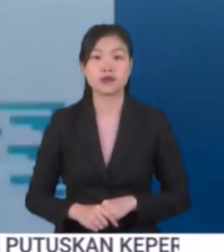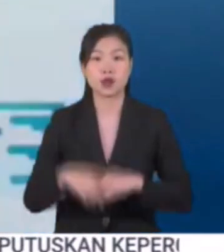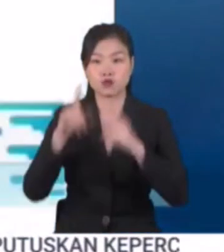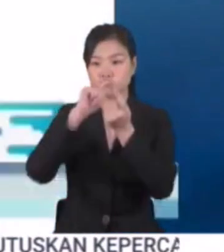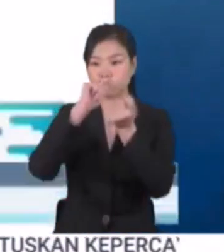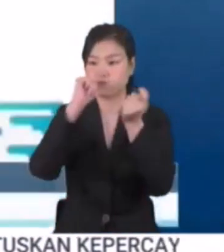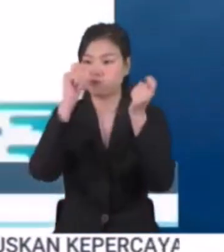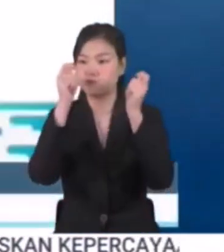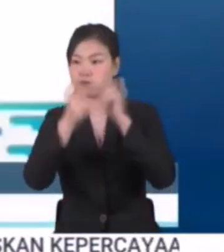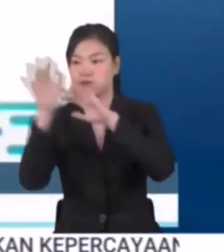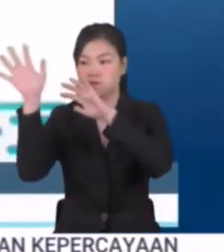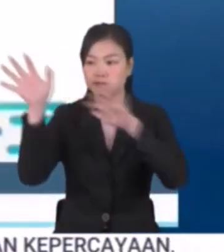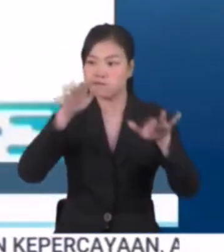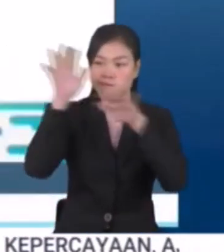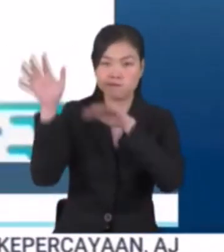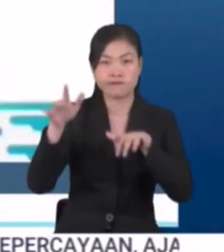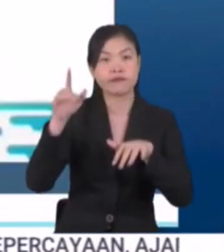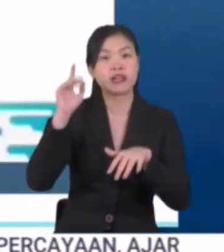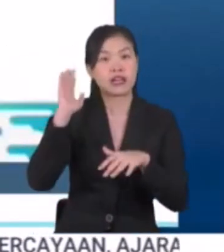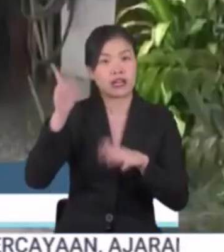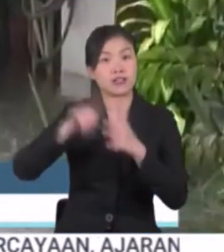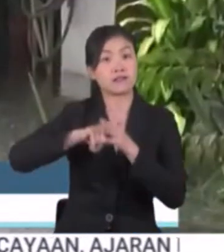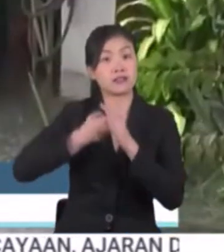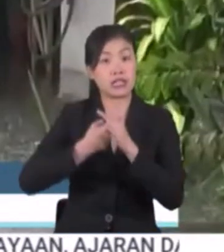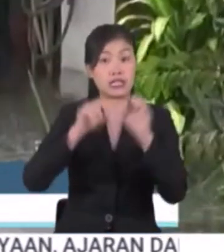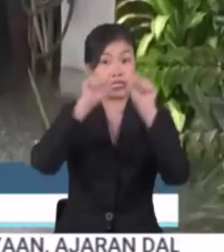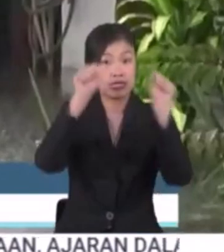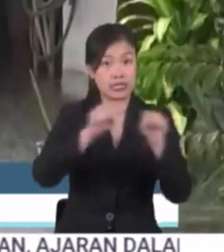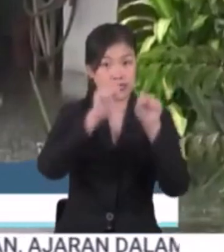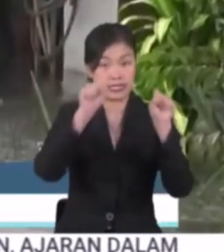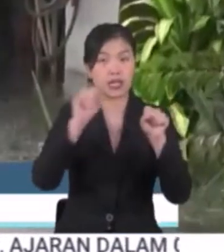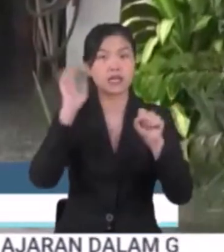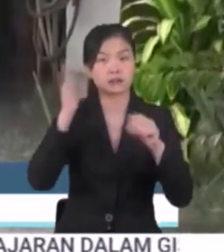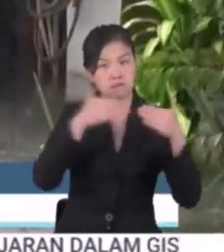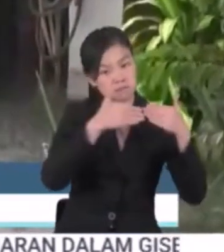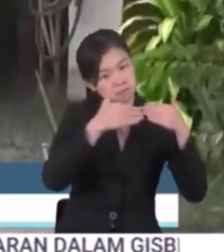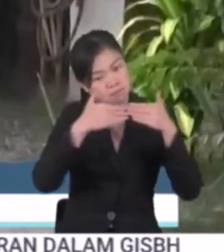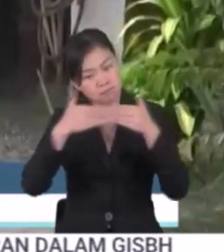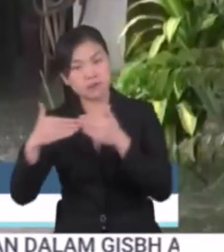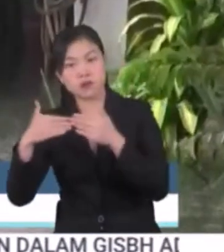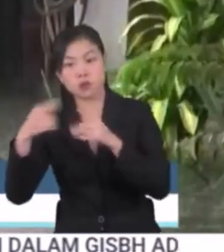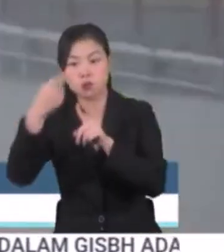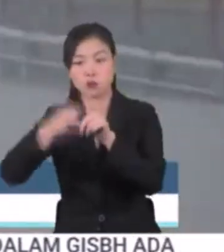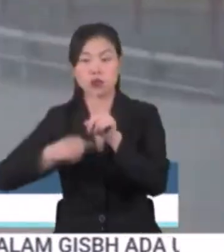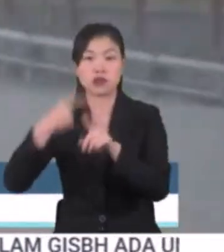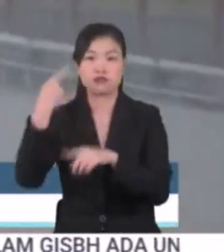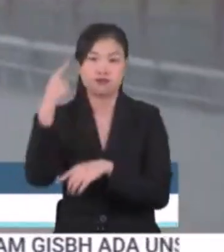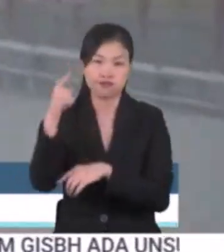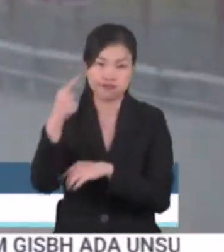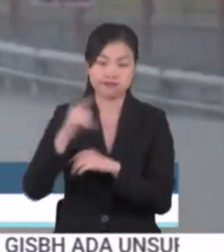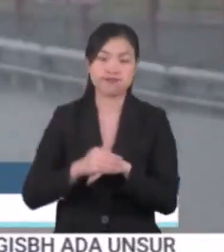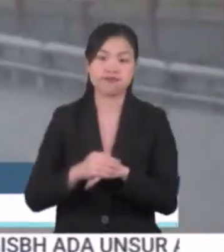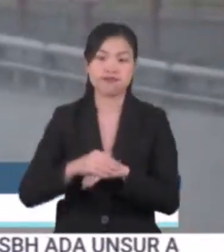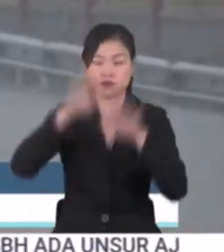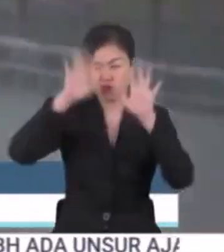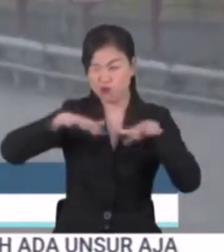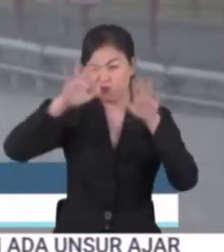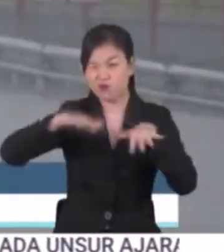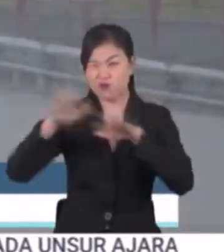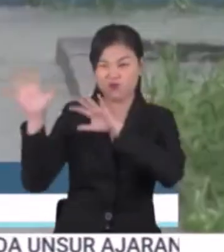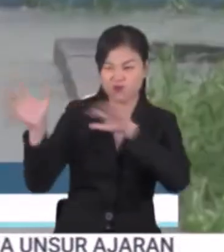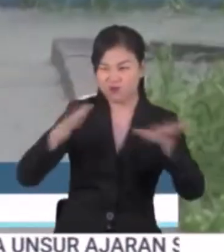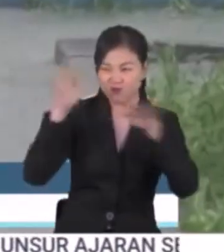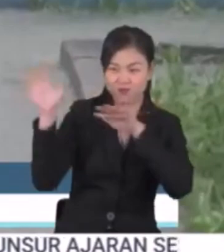Fasa peralihan monsun dijangka bermula Selasa ini dan diramal berterusan hingga awal November. Kejadian ribut petir, membawa hujan lebat berserta